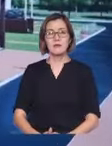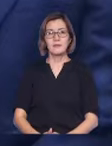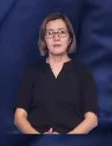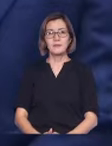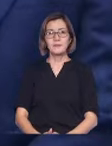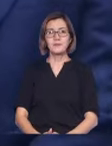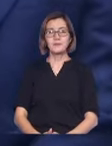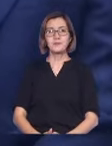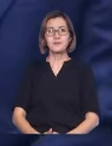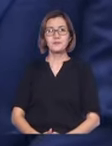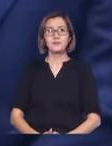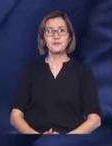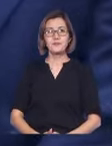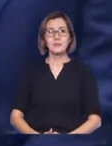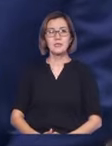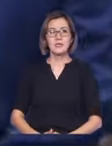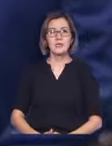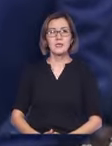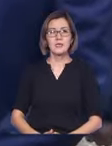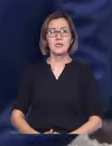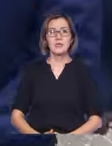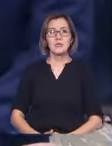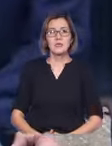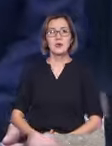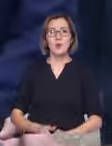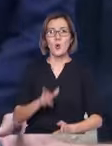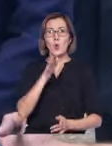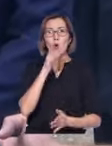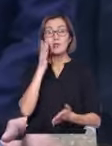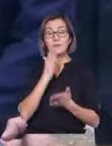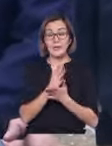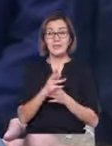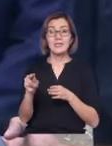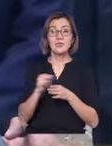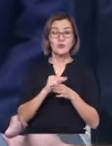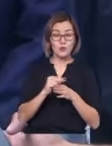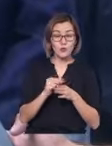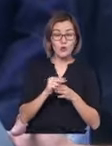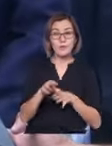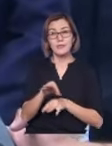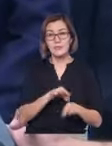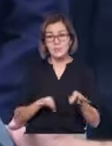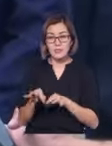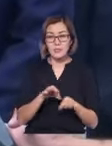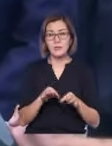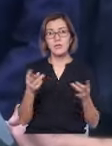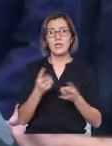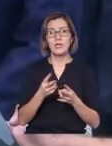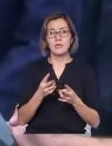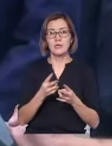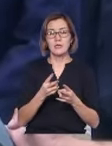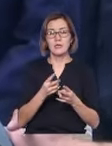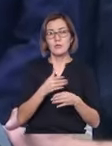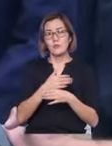Вот, пока не поздно, этот корректировки надо делать. Где-то бөлек кіреберісін жасау